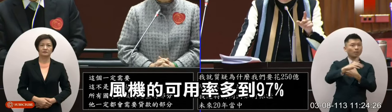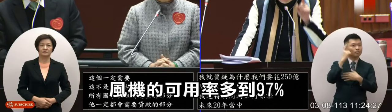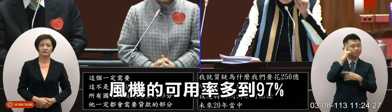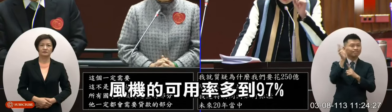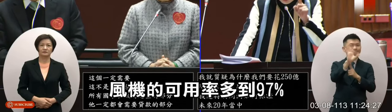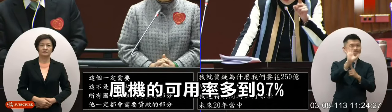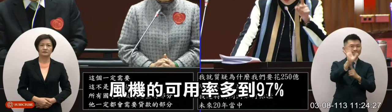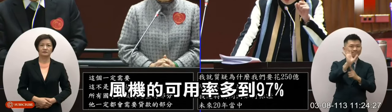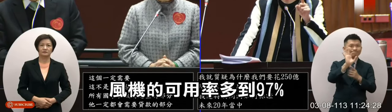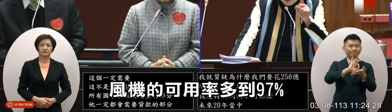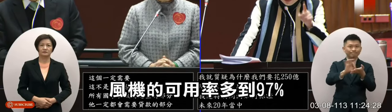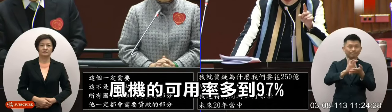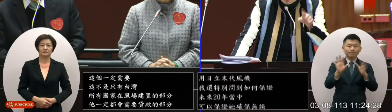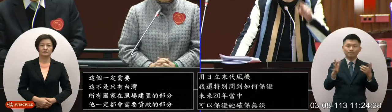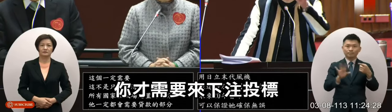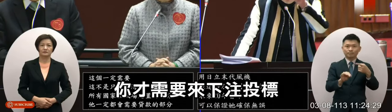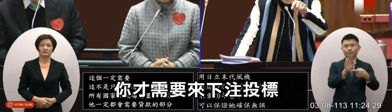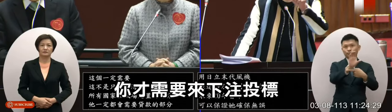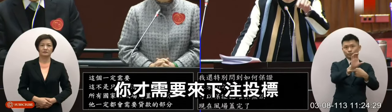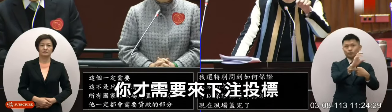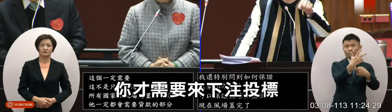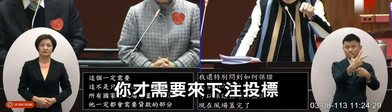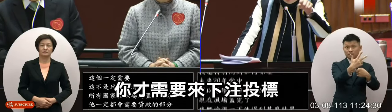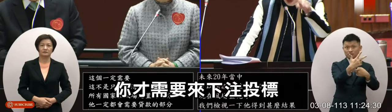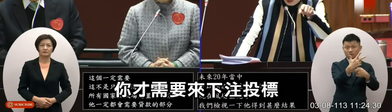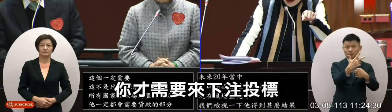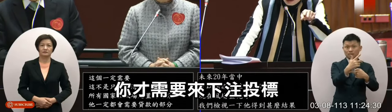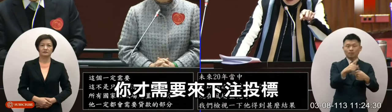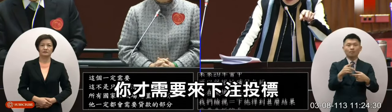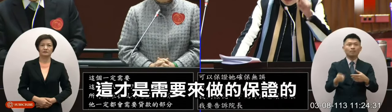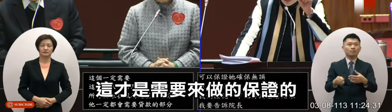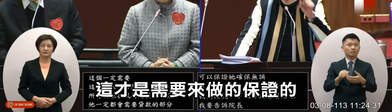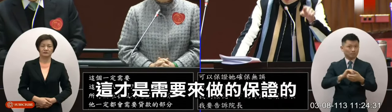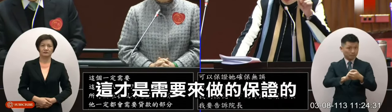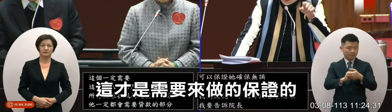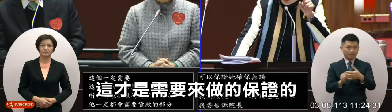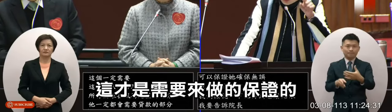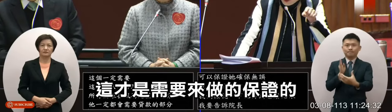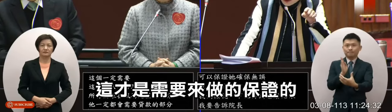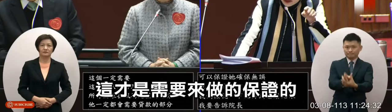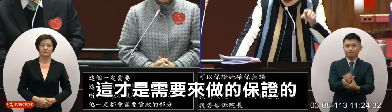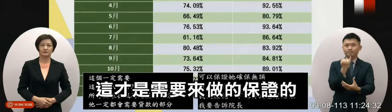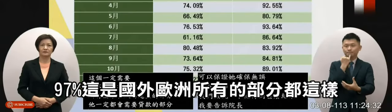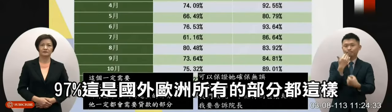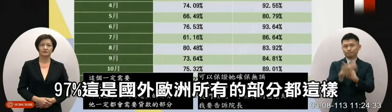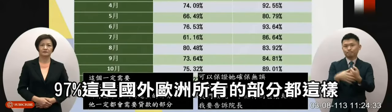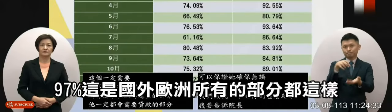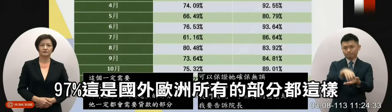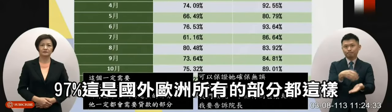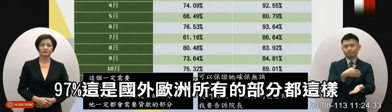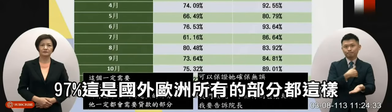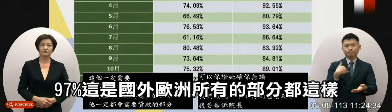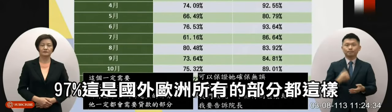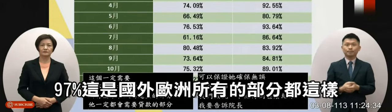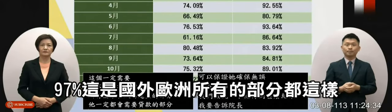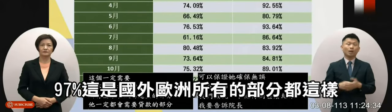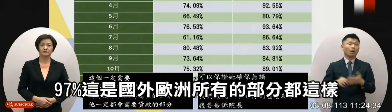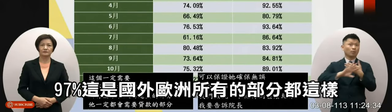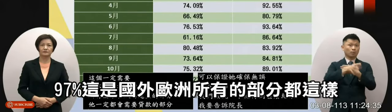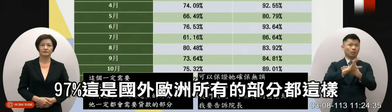用率都要到 97%， 你才需要来下注投标，这才是需要来做个保证的 97%， 这是国